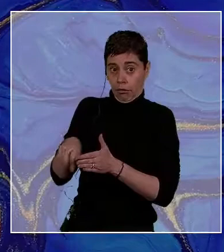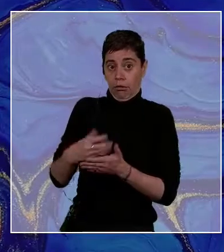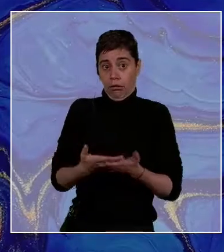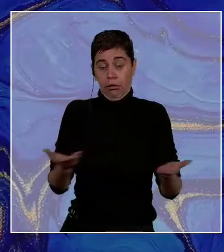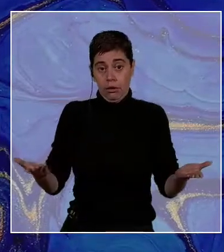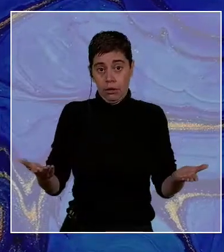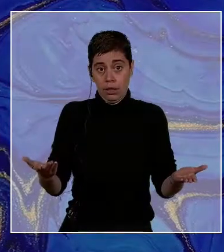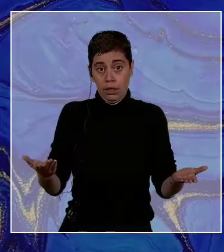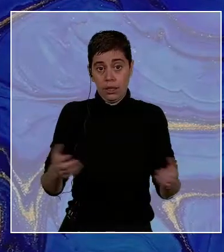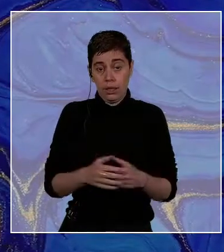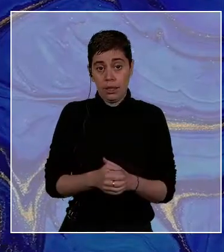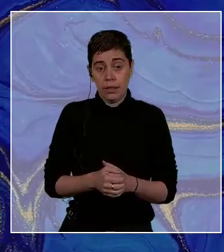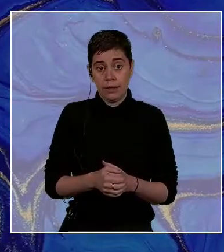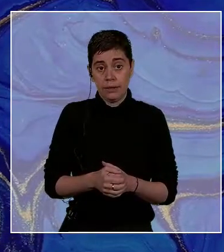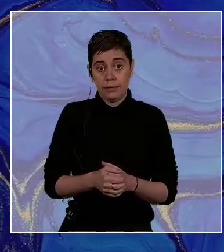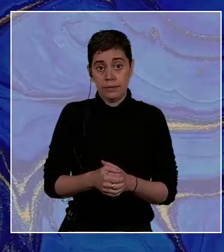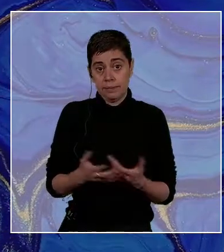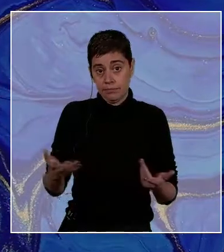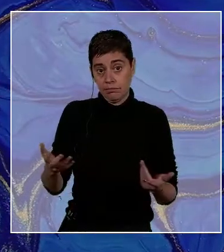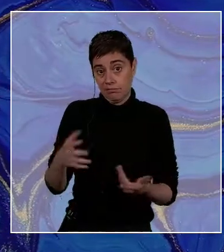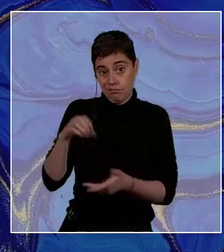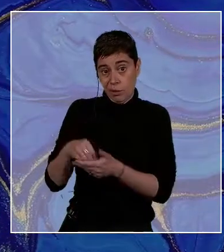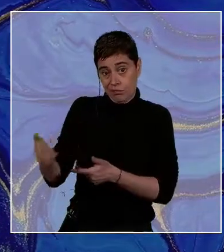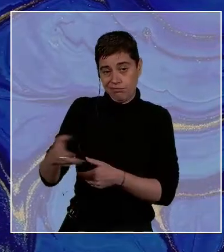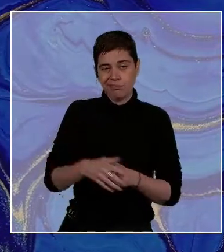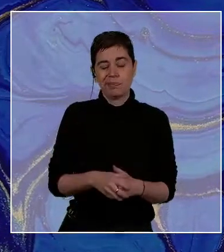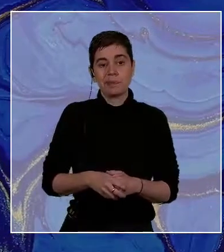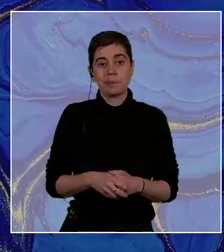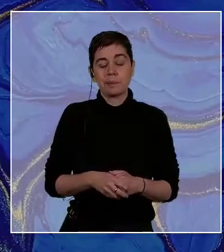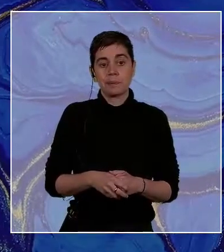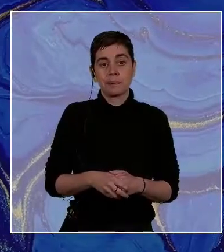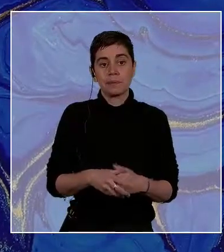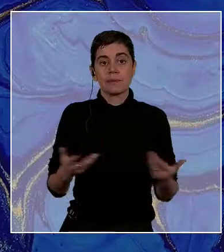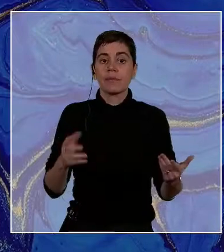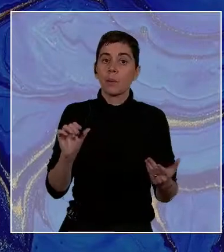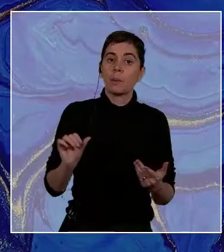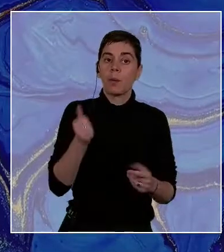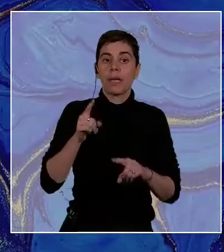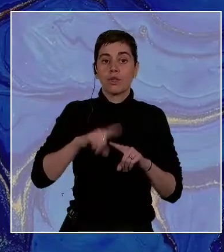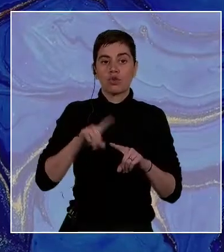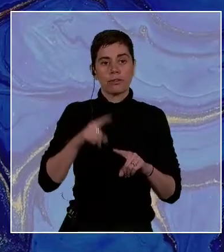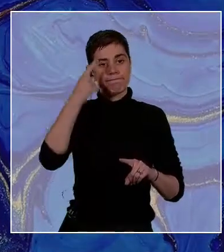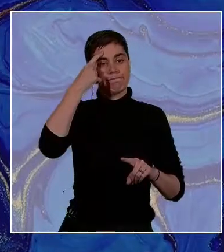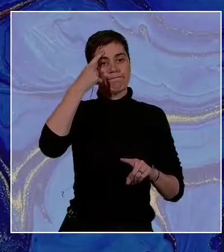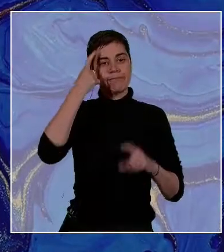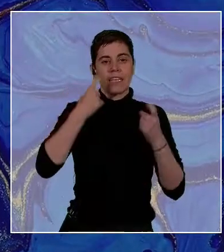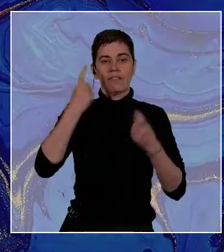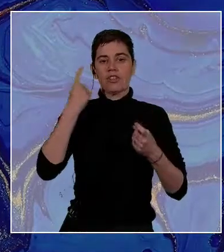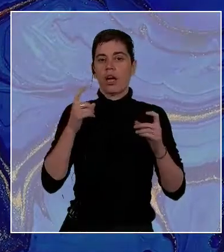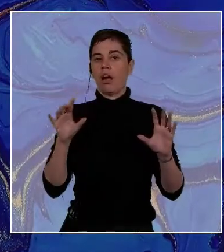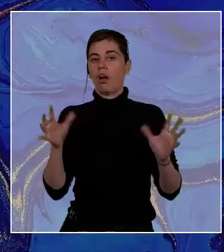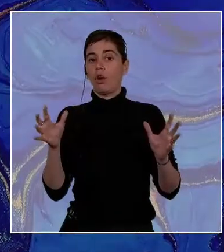des autres crises, dont la crise du Covid. Alors, la première chose qu'il faut rechercher, c'est la création d'emplois dans